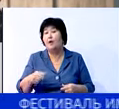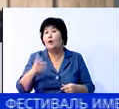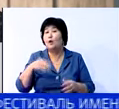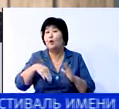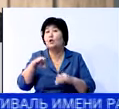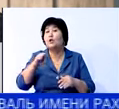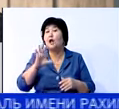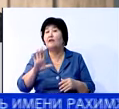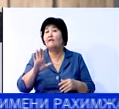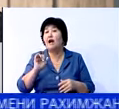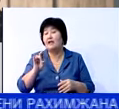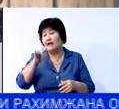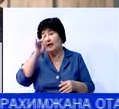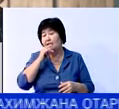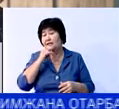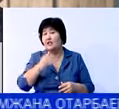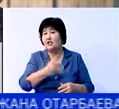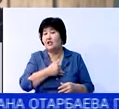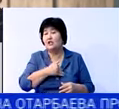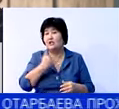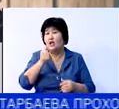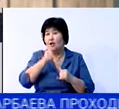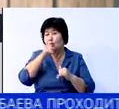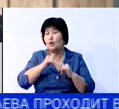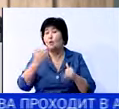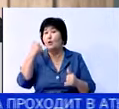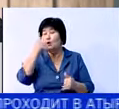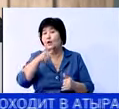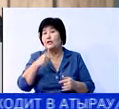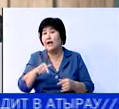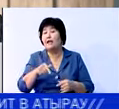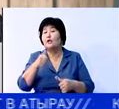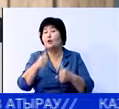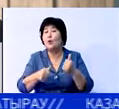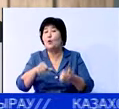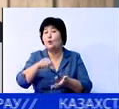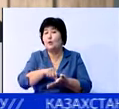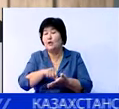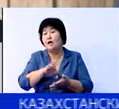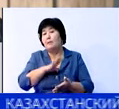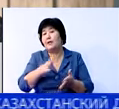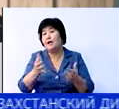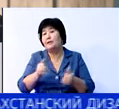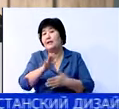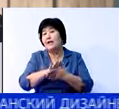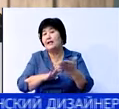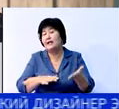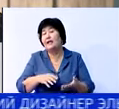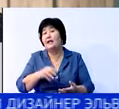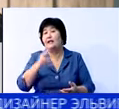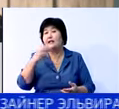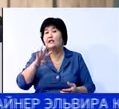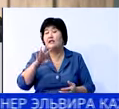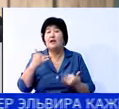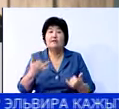Лучший товар Казахстана, тоже желающих у нас каждым годом растет. В прошлом году на этот конкурс было принято заявок 34, в этом